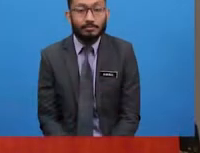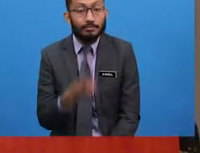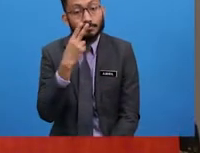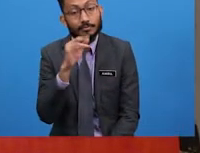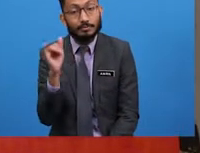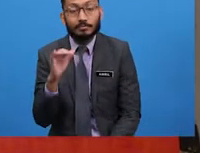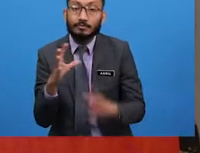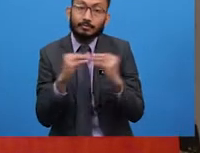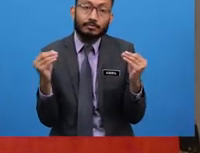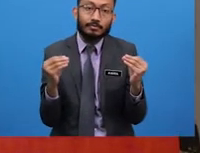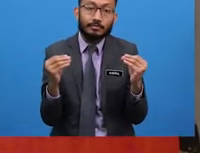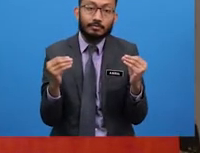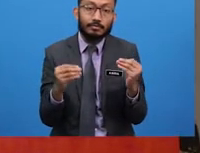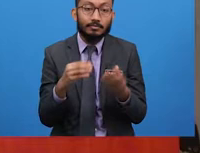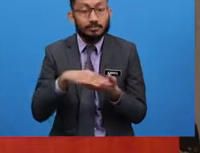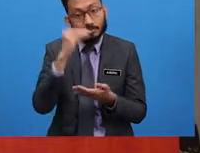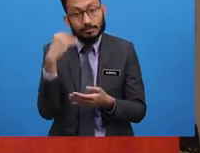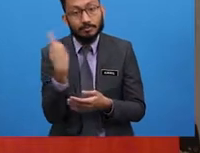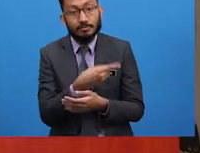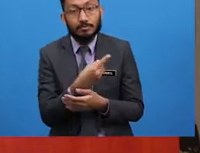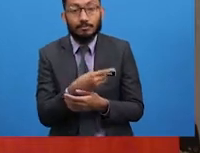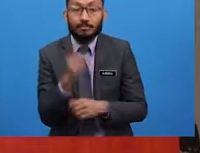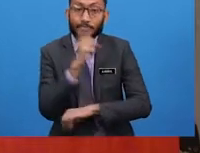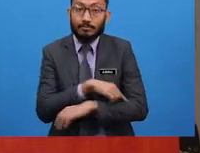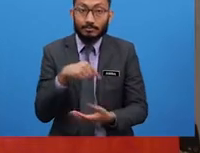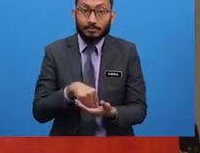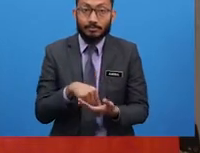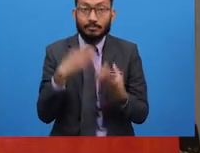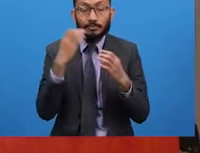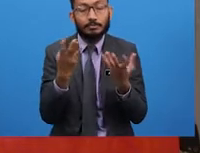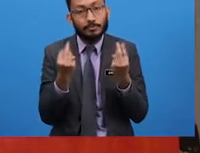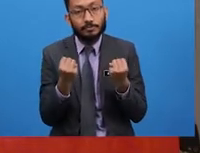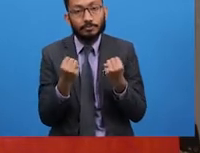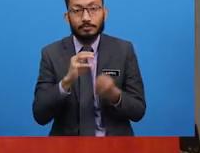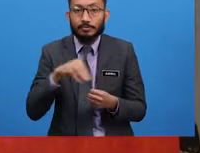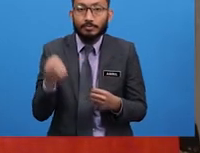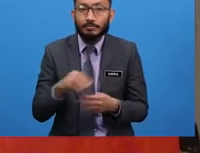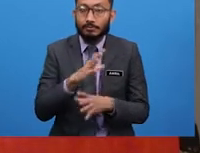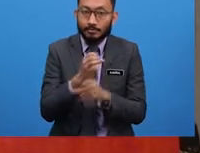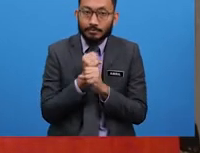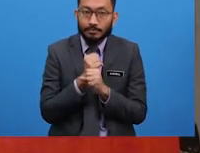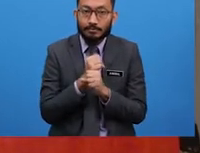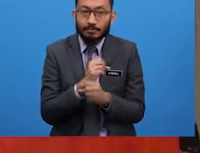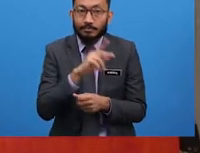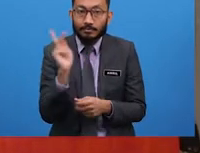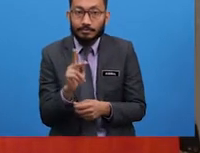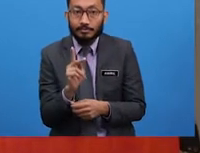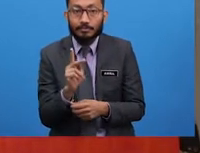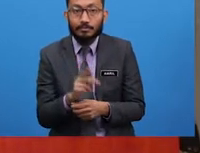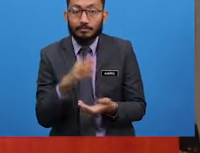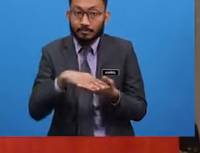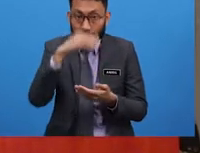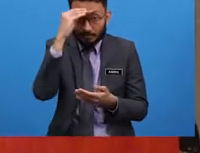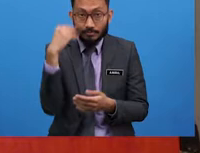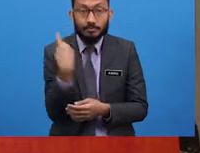Nampaknya tamat sudah sesi pembelajaran kita pada hari ini. Cikgu berharap murid-murid dapat menguasai pembelajaran